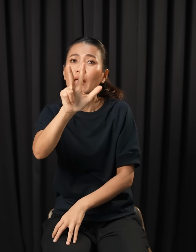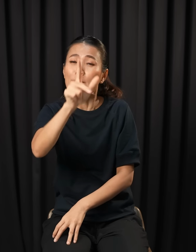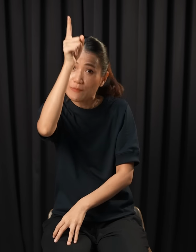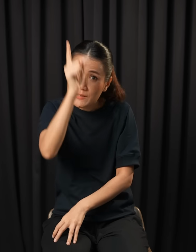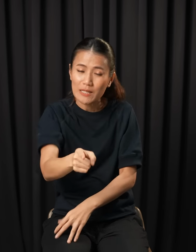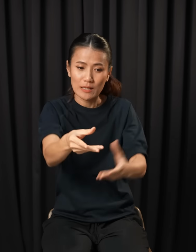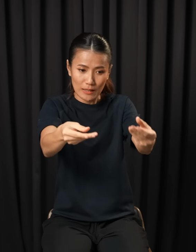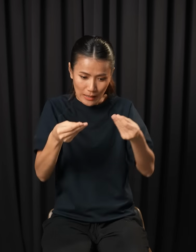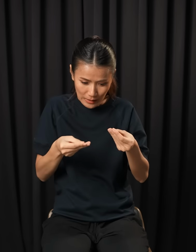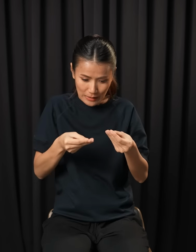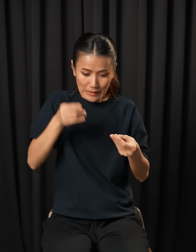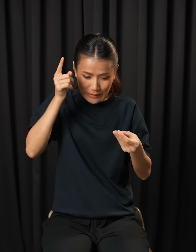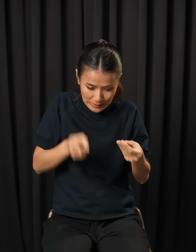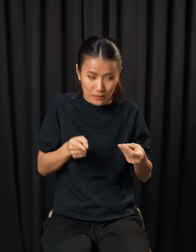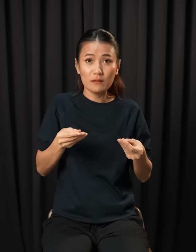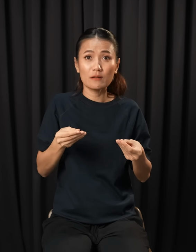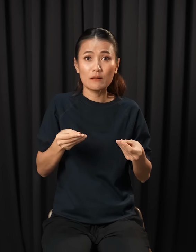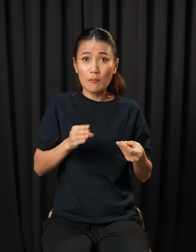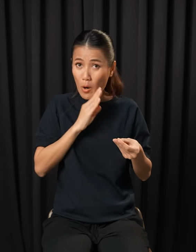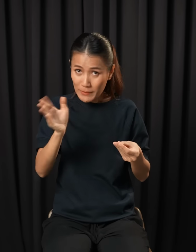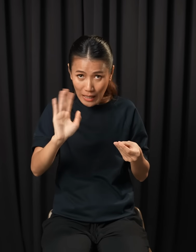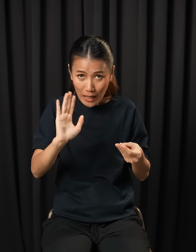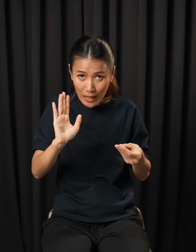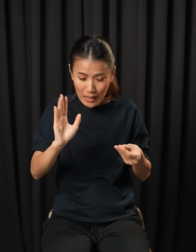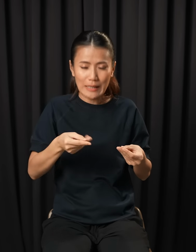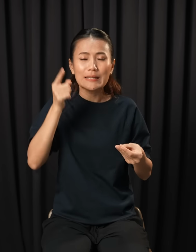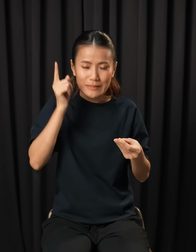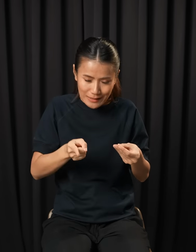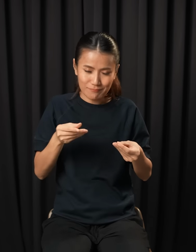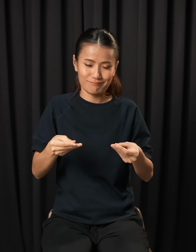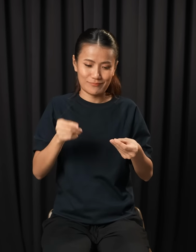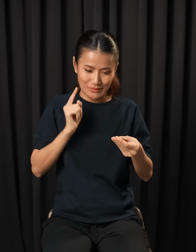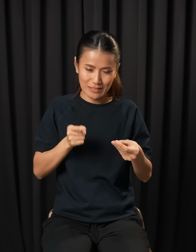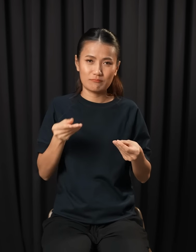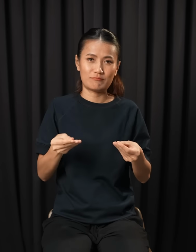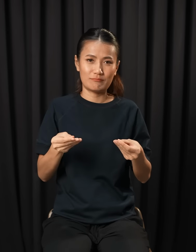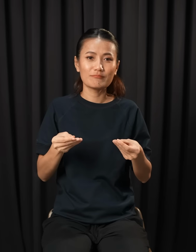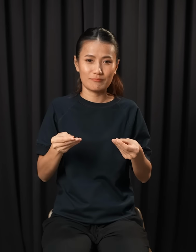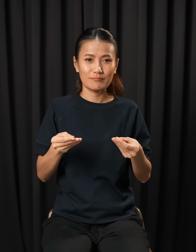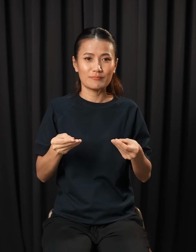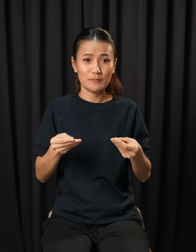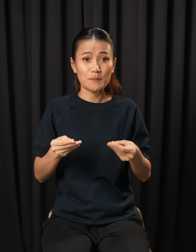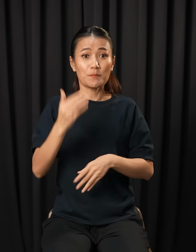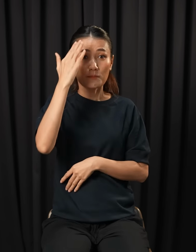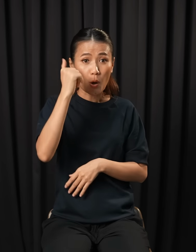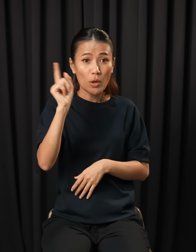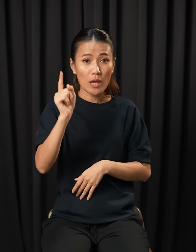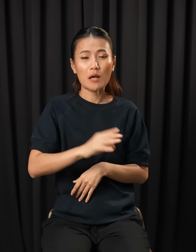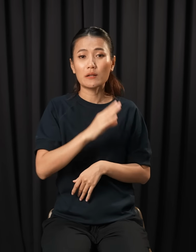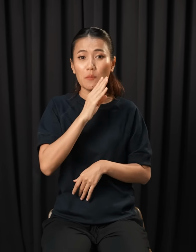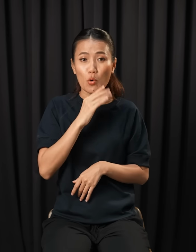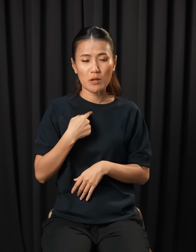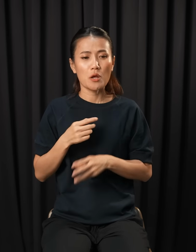กณฑ์ทหารเนี่ยพร้อมใบสด43ของจริงไม่ใช่สด43ที่ทำแล้วมีปัญหาปลอมไม่ใช่นะ โอ เ